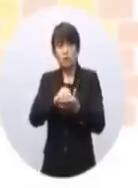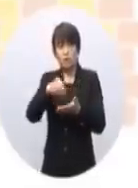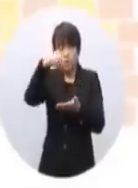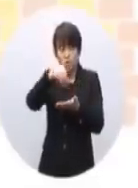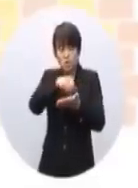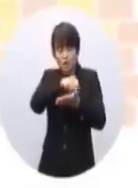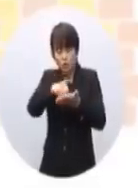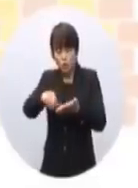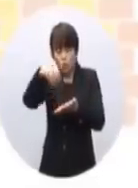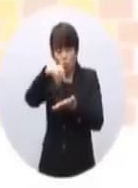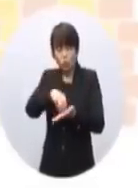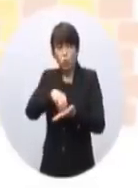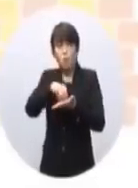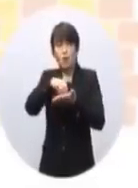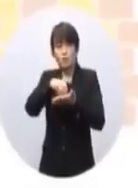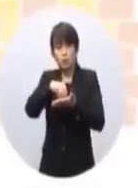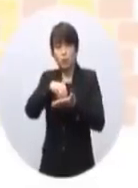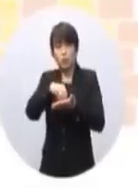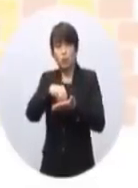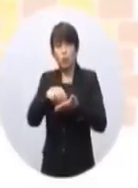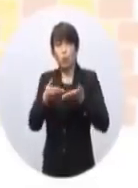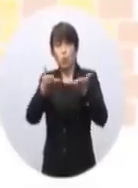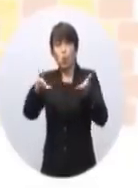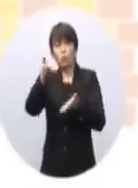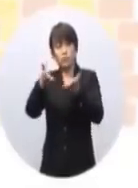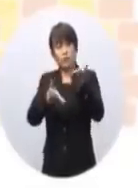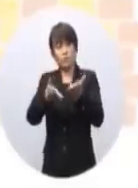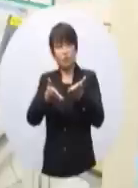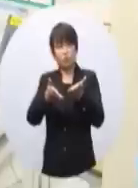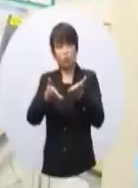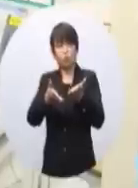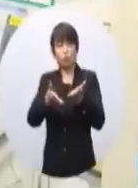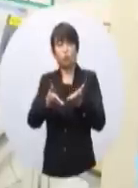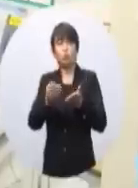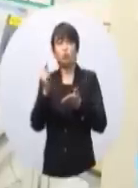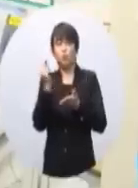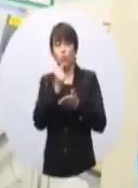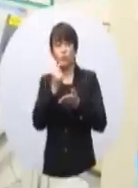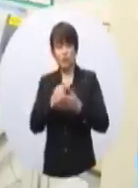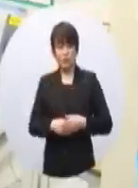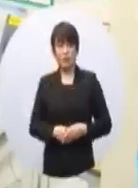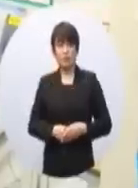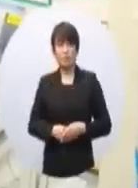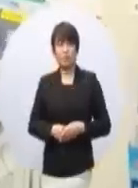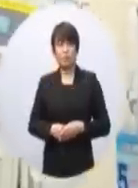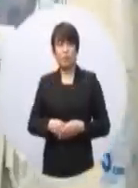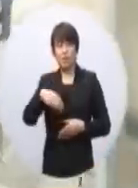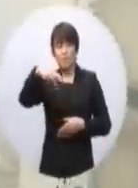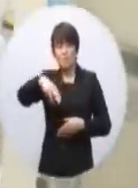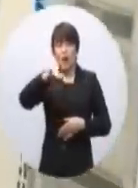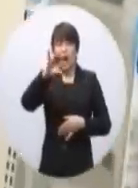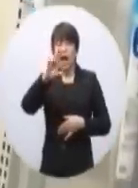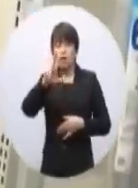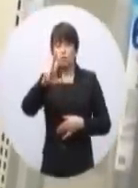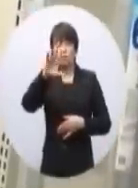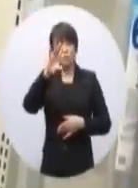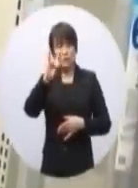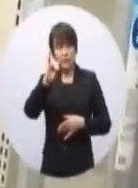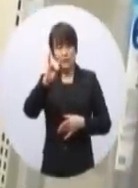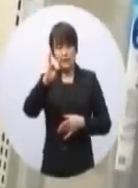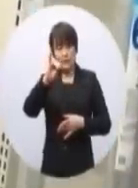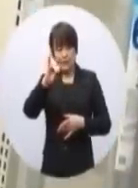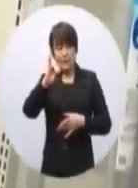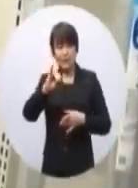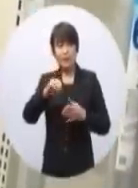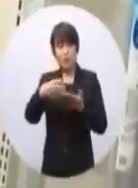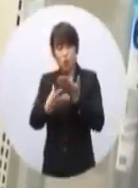登録証明書の交付サービスのお知らせです。 マルチコピー機のある全国のセブンイレブン、